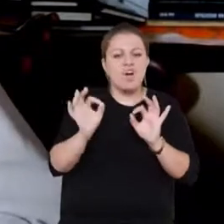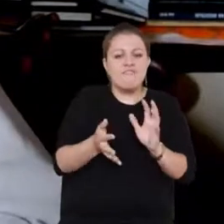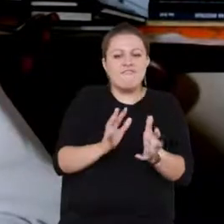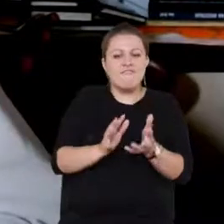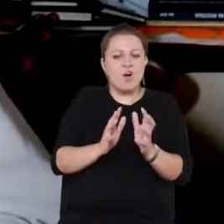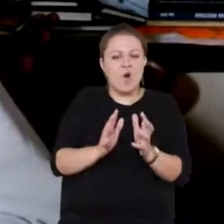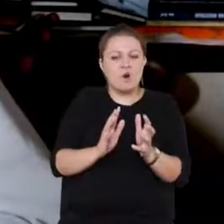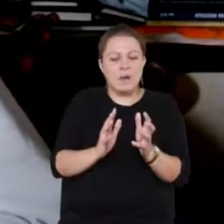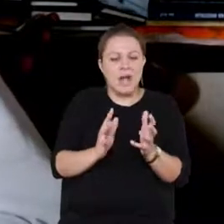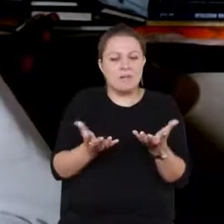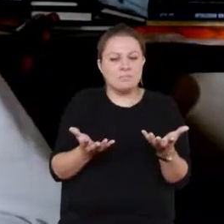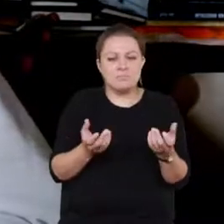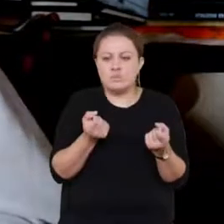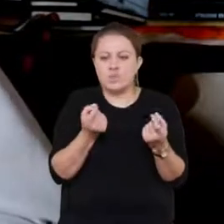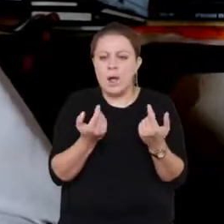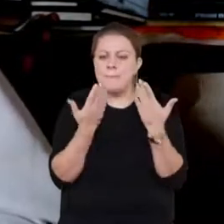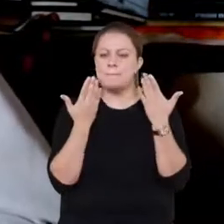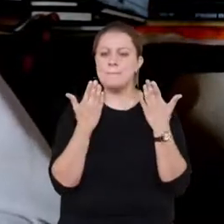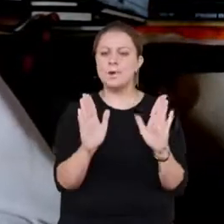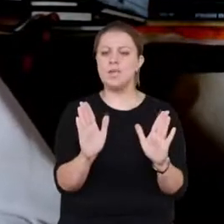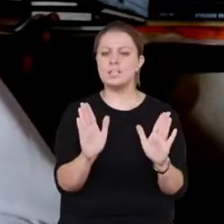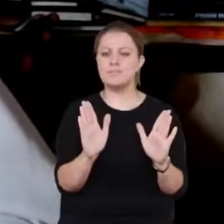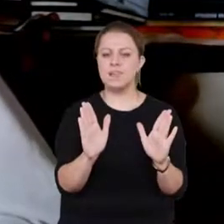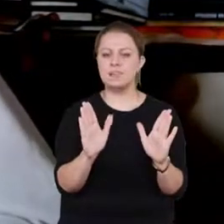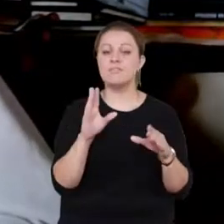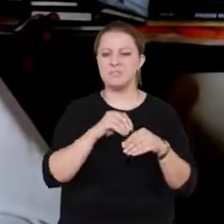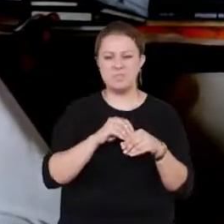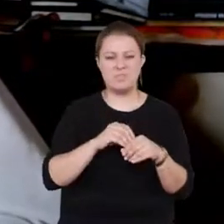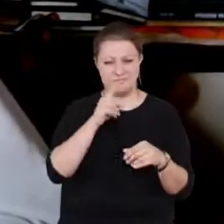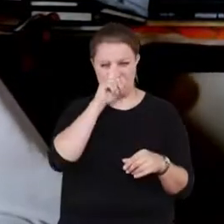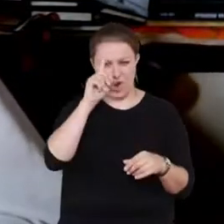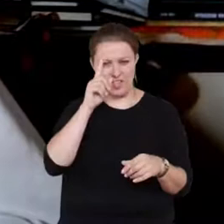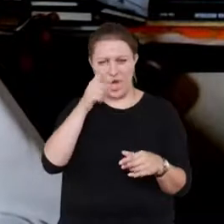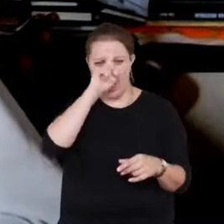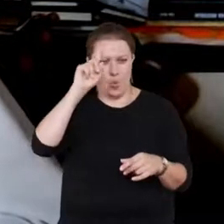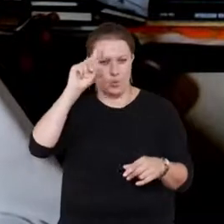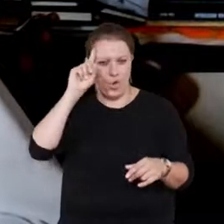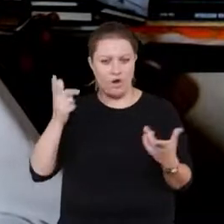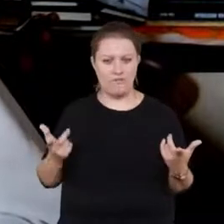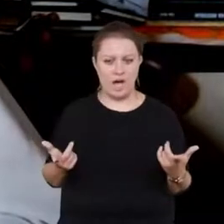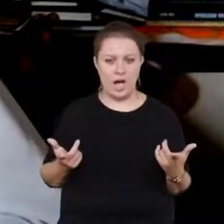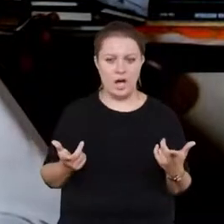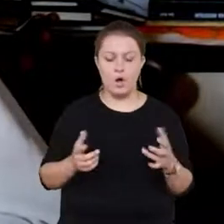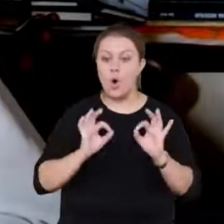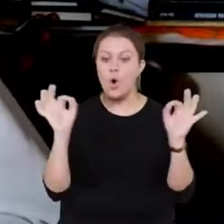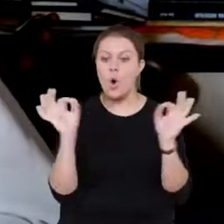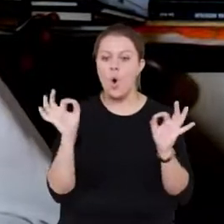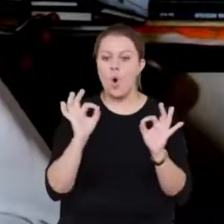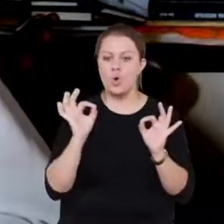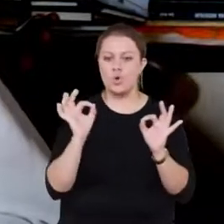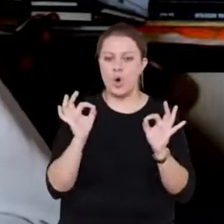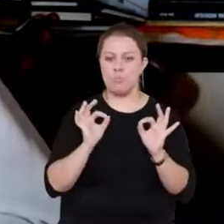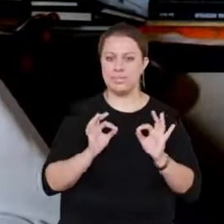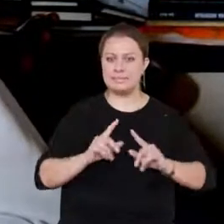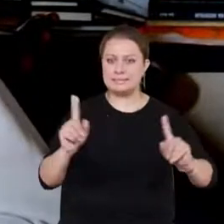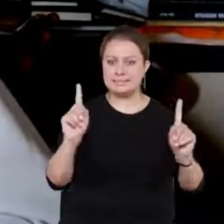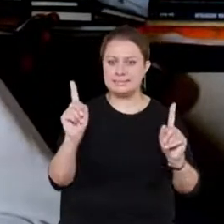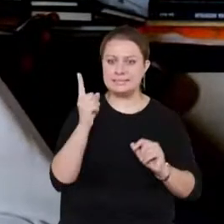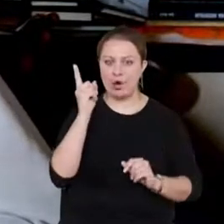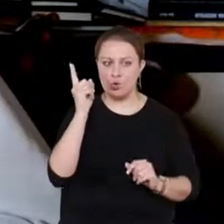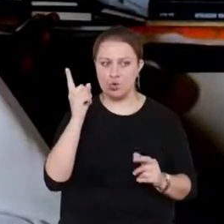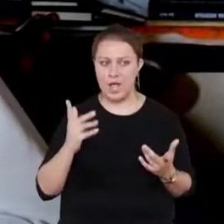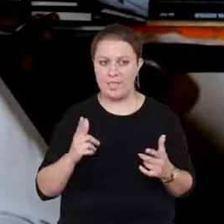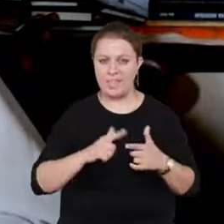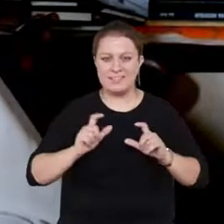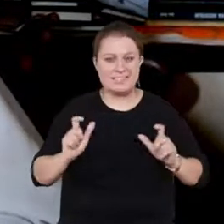czy klasowa, jest pokazywana jako właśnie ludowa. Jest ogromnym zagrożeniem dla ruchu robotniczego